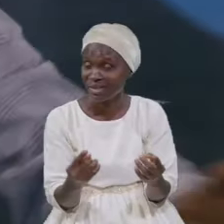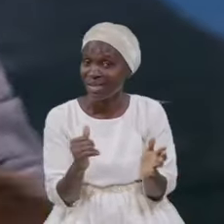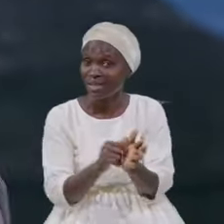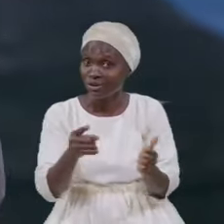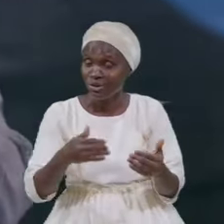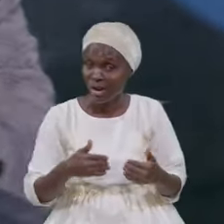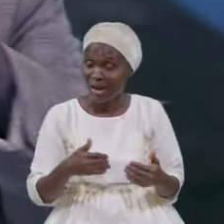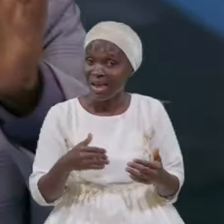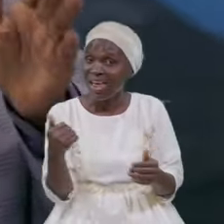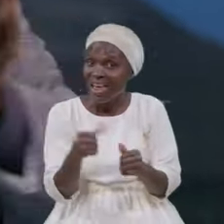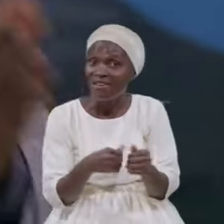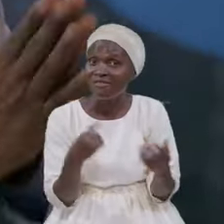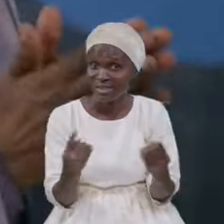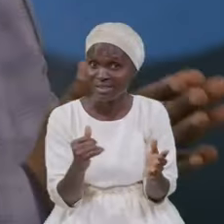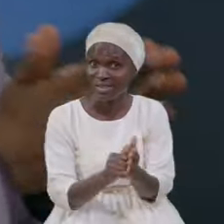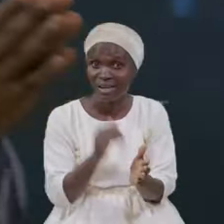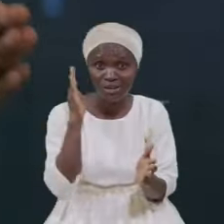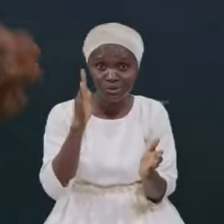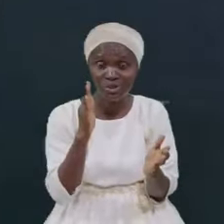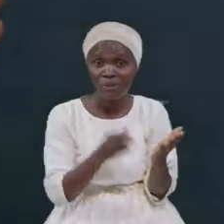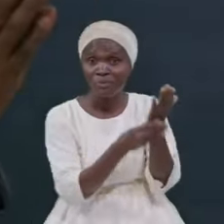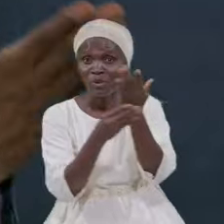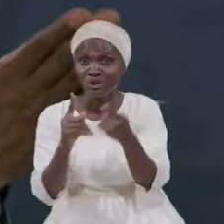Il veut le faire maintenant.